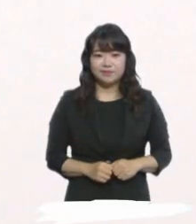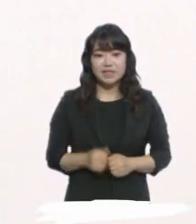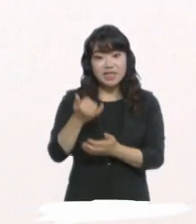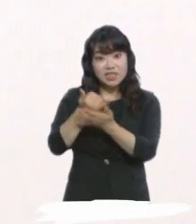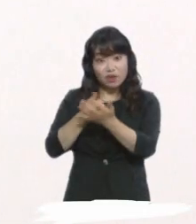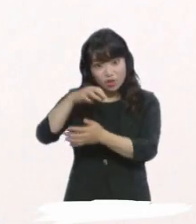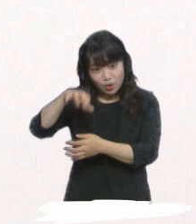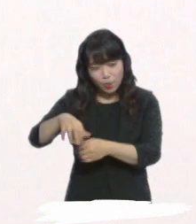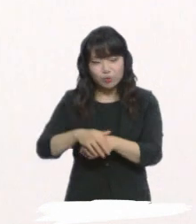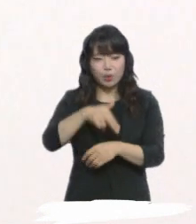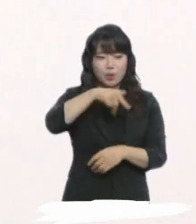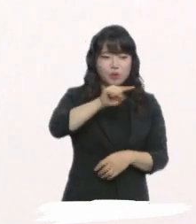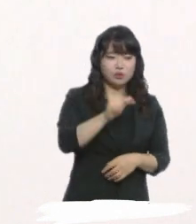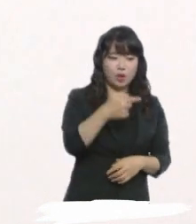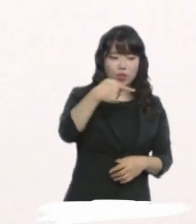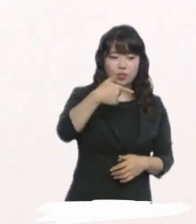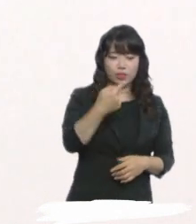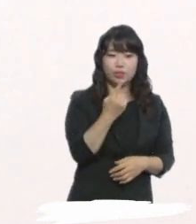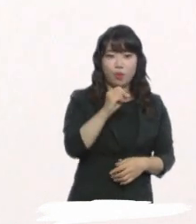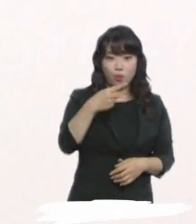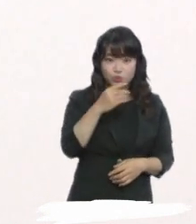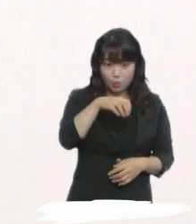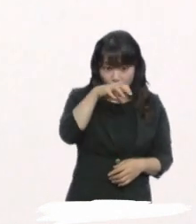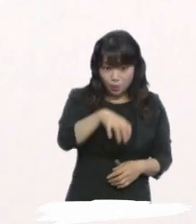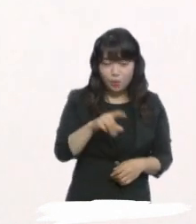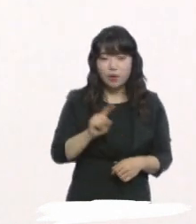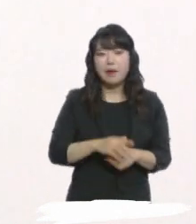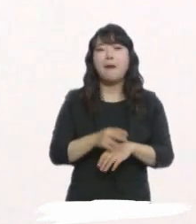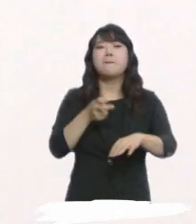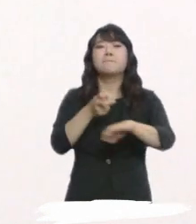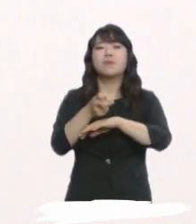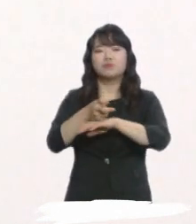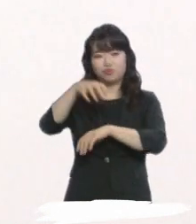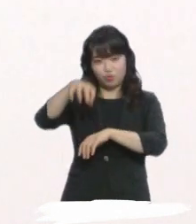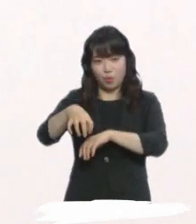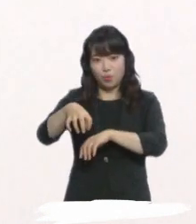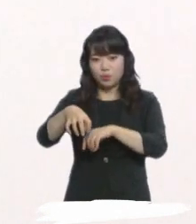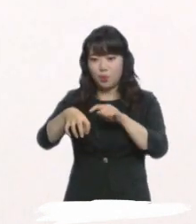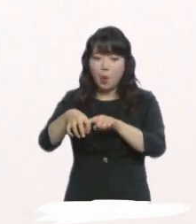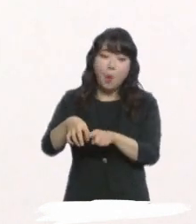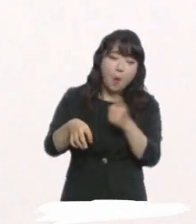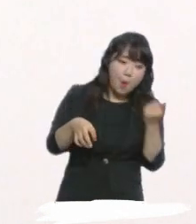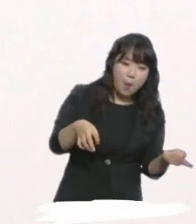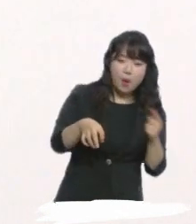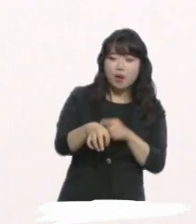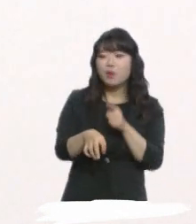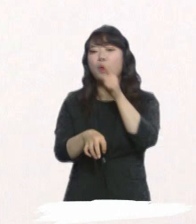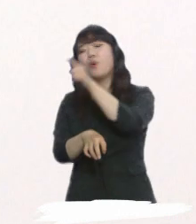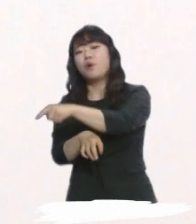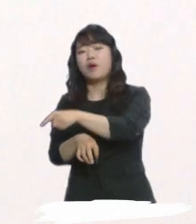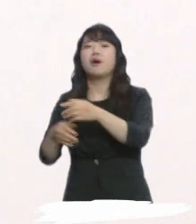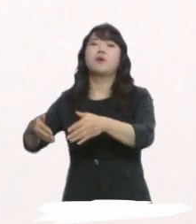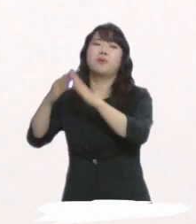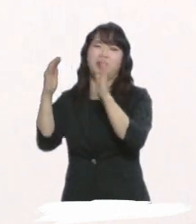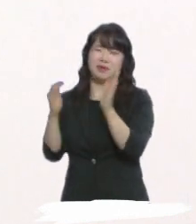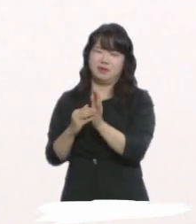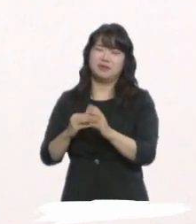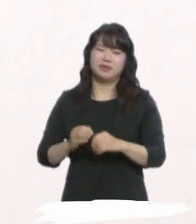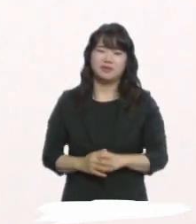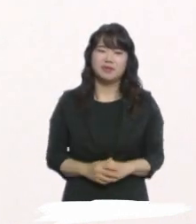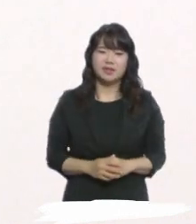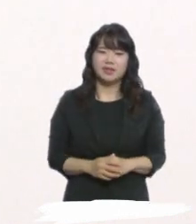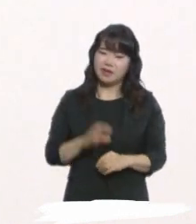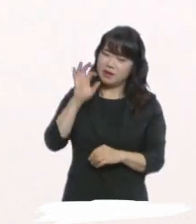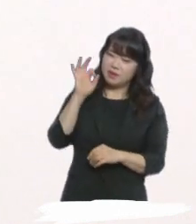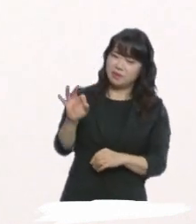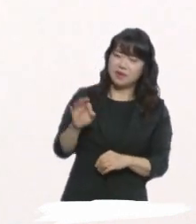청량리도 그렇고 전농동도 그렇고 설치되어 있는 모든 곳이 버스 정류장이 아닌 그 옆이나 좀 동떨어진 곳에 설치가 되어 있어요.